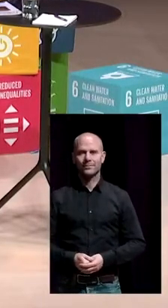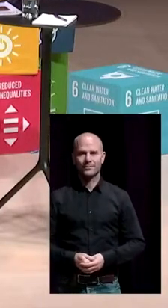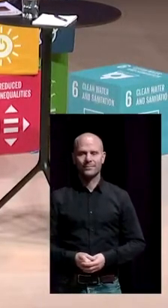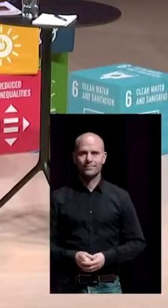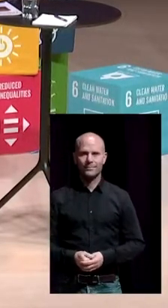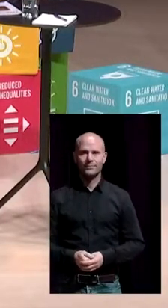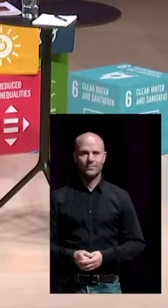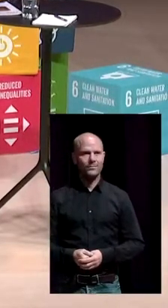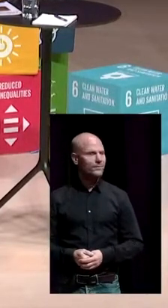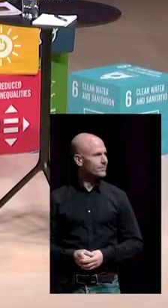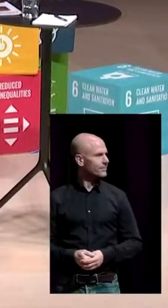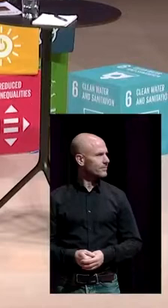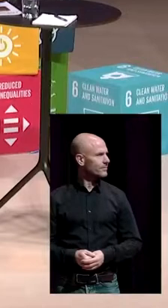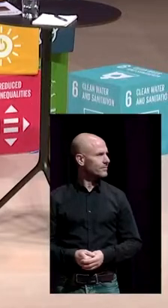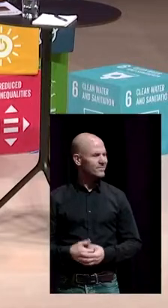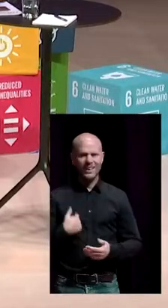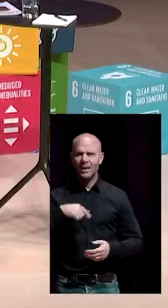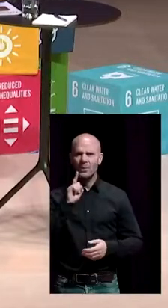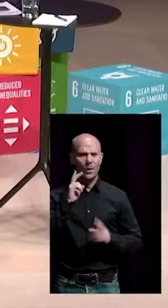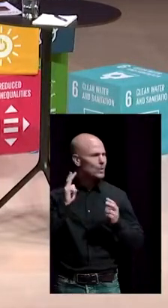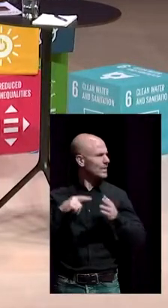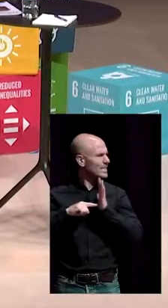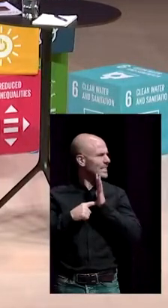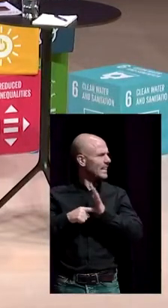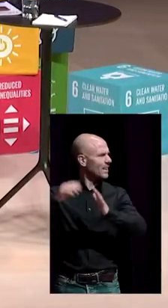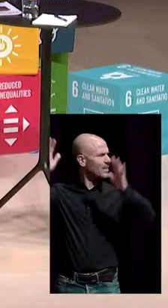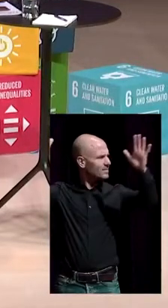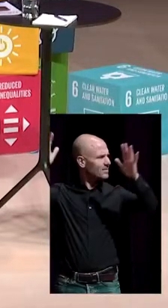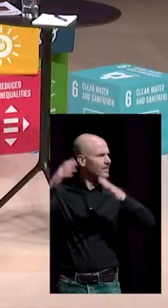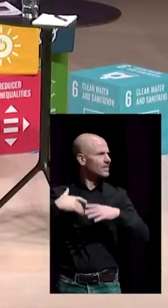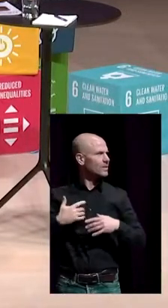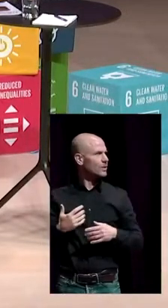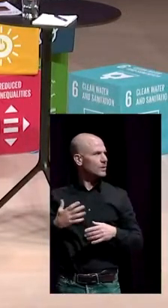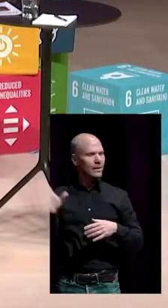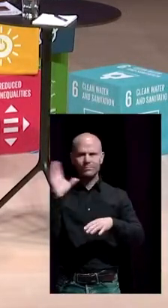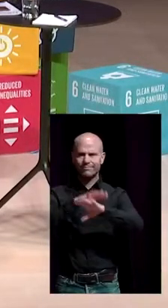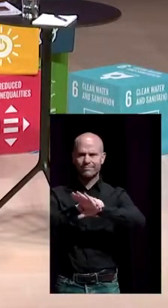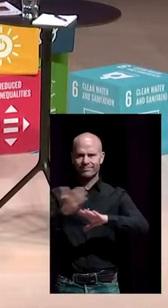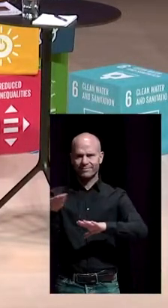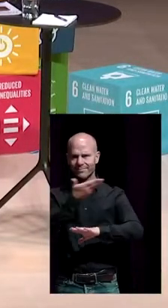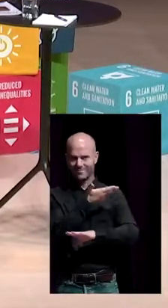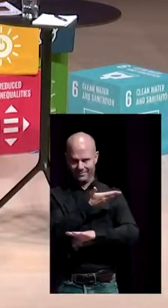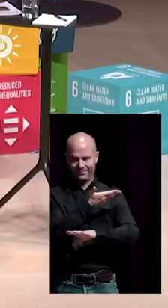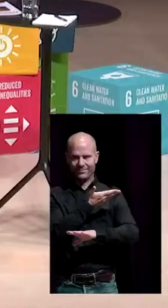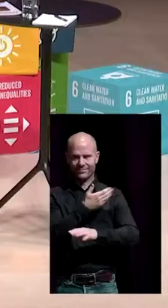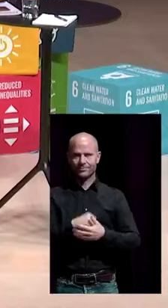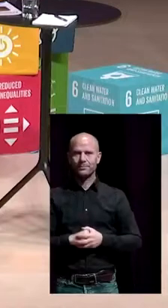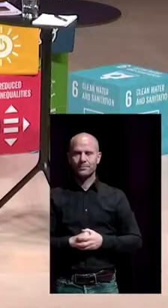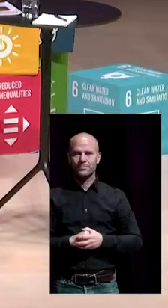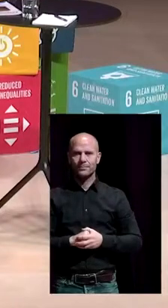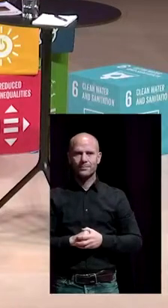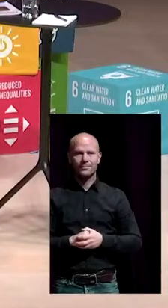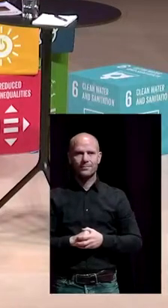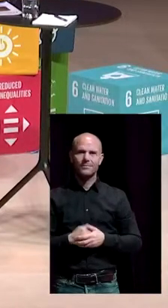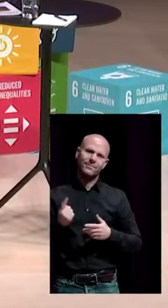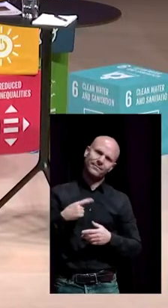tycker jag att vi kan stretcha. Här brukar jag också bli lite stel när man sitter för mycket. Så att ta tag, ena handen över huvudet så här. Och så stretchar vi